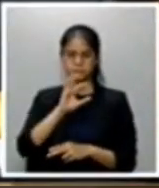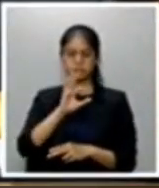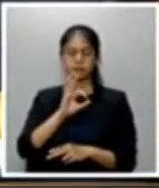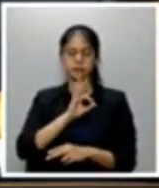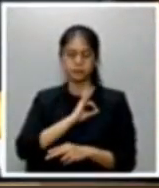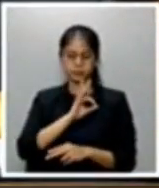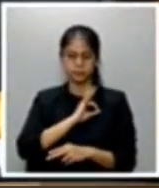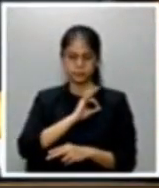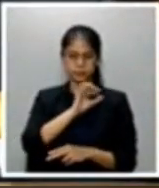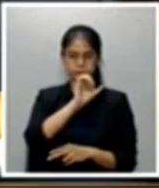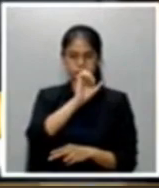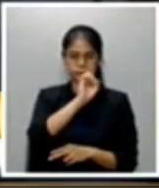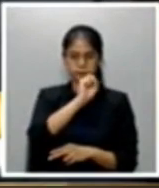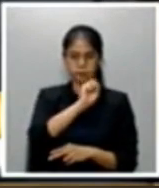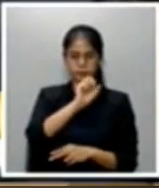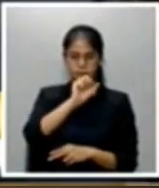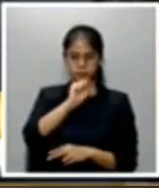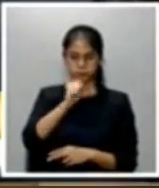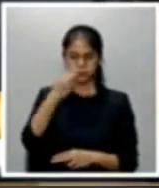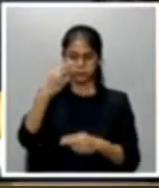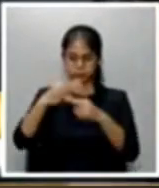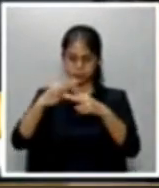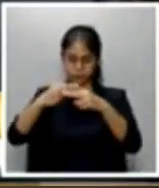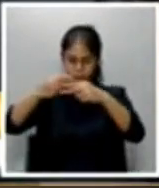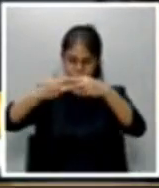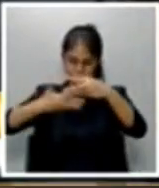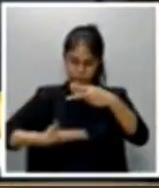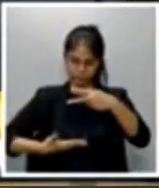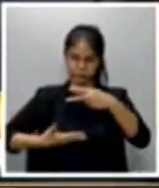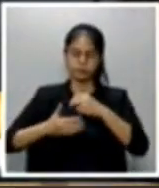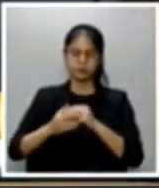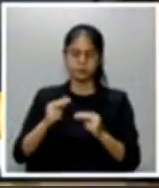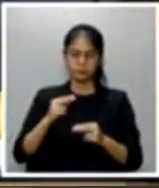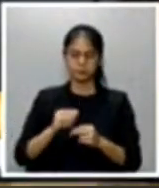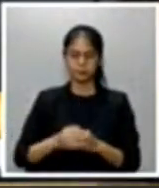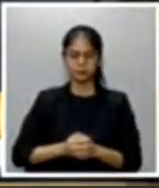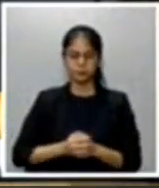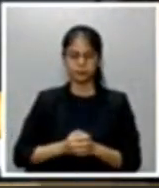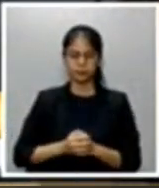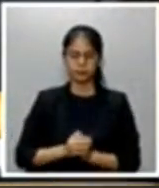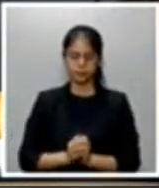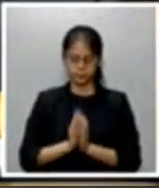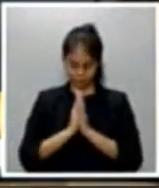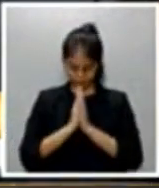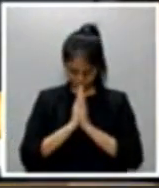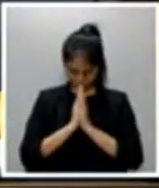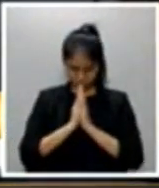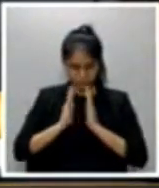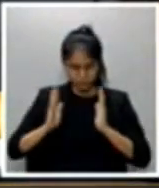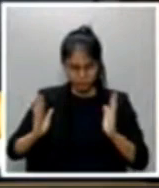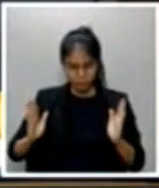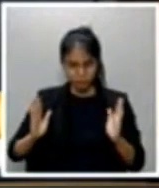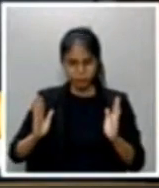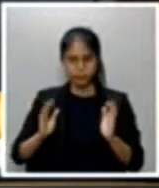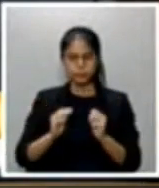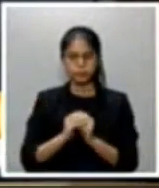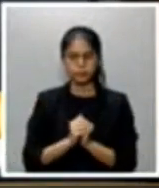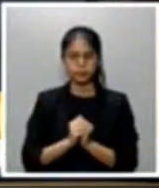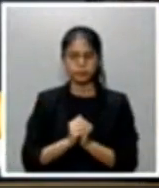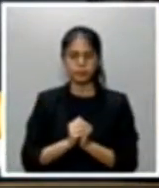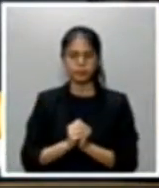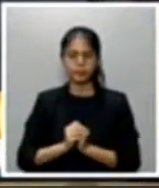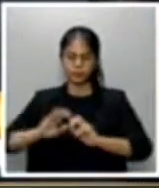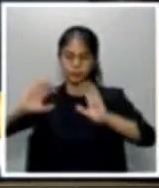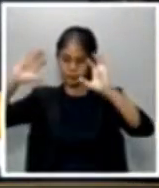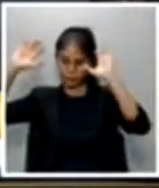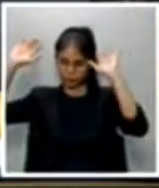ชื่อสังกัดพรรคประชาธิปัตย์ก่อนอื่นก็ขอขอบพระคุณท่านรัฐมนตรีนะครับที่ได้กรุณาม